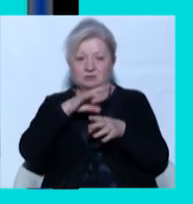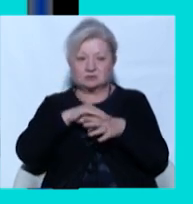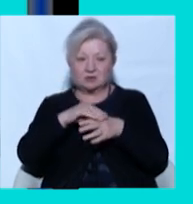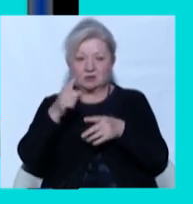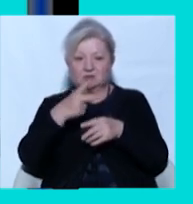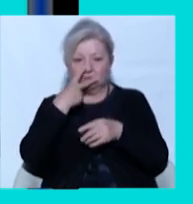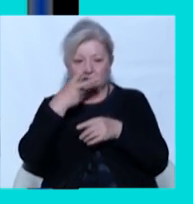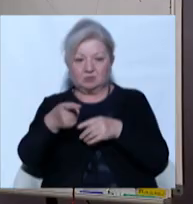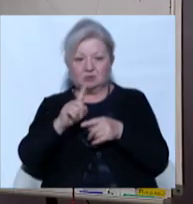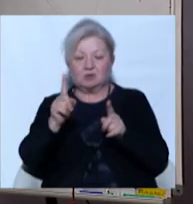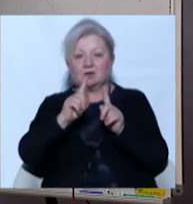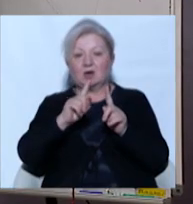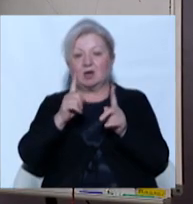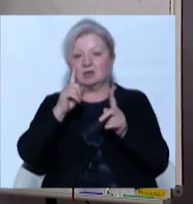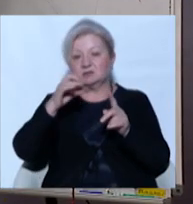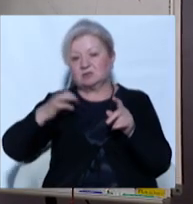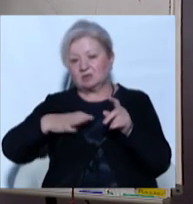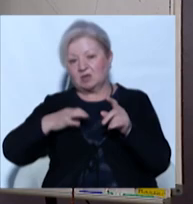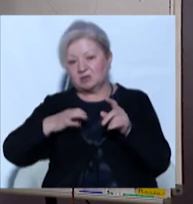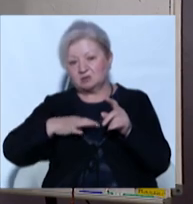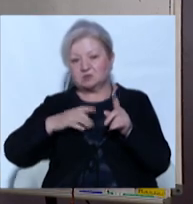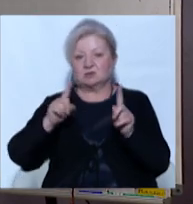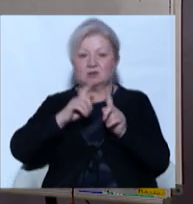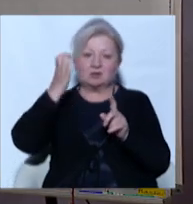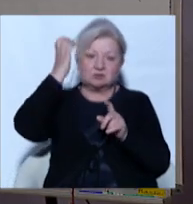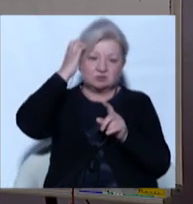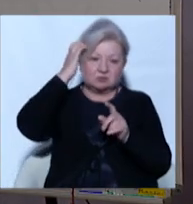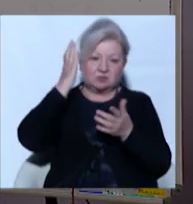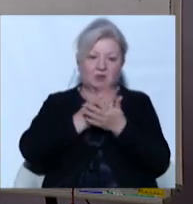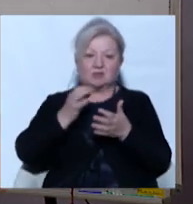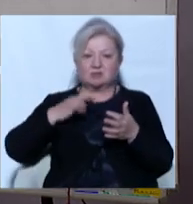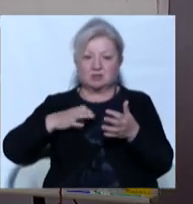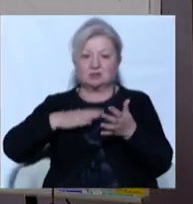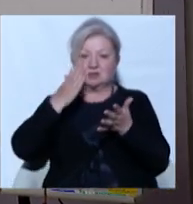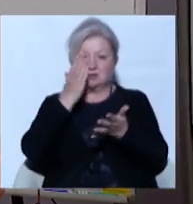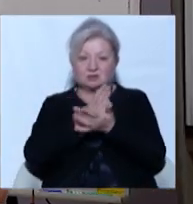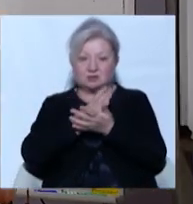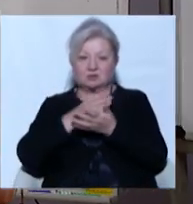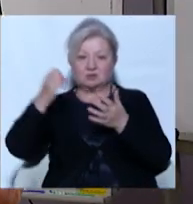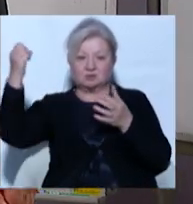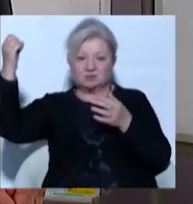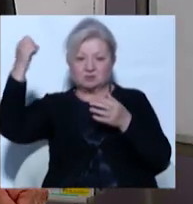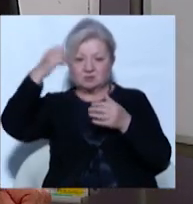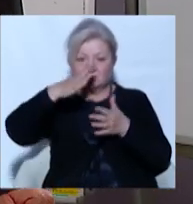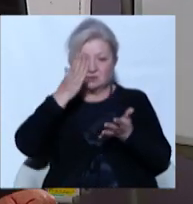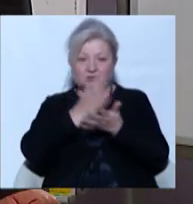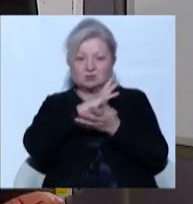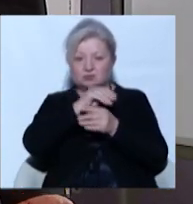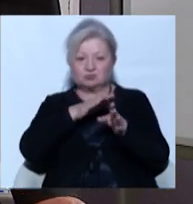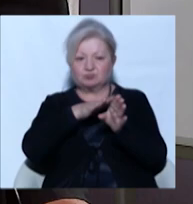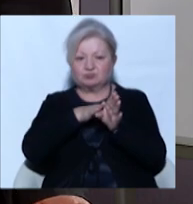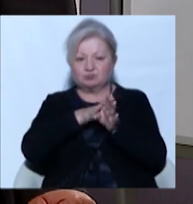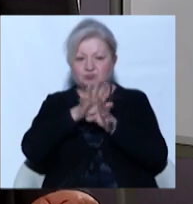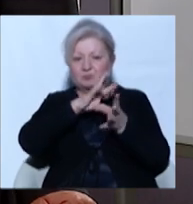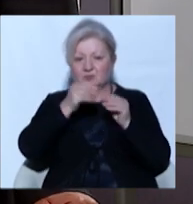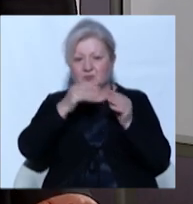ნიშნავს თეთრი და რას ნიშნავს შავი. თეთრი არის საგანი, საიდანაც სინათლის სხივები თითქმის უკლებლივ